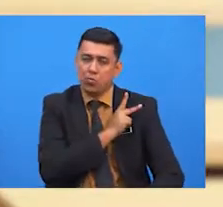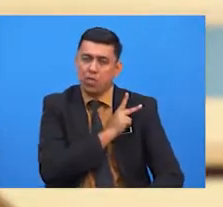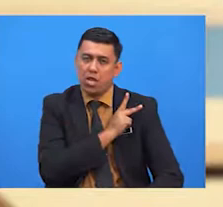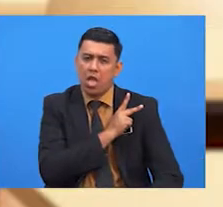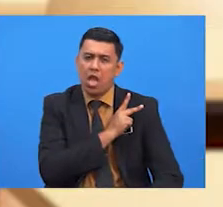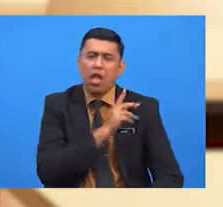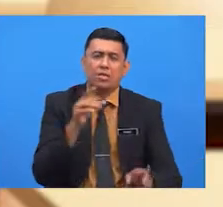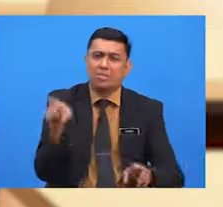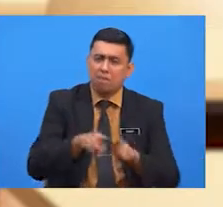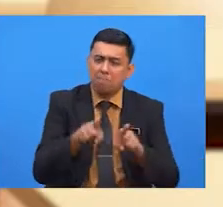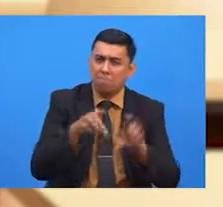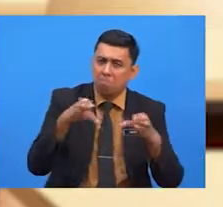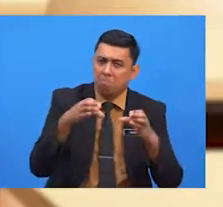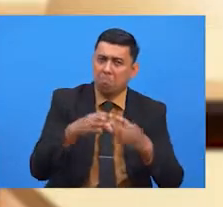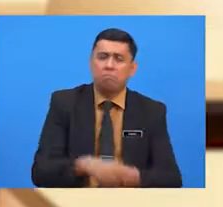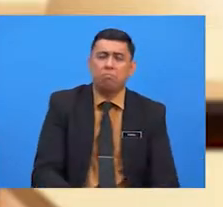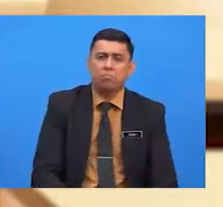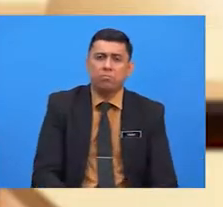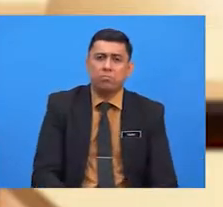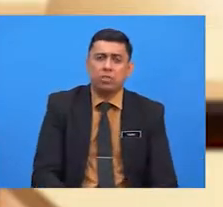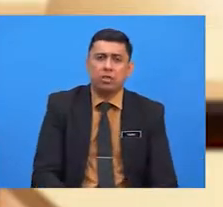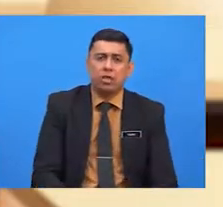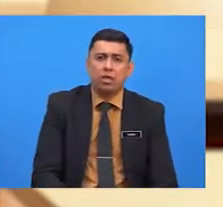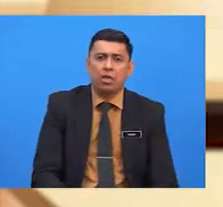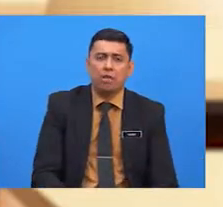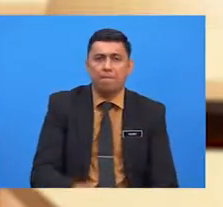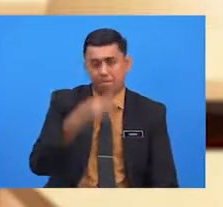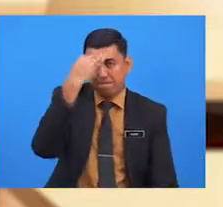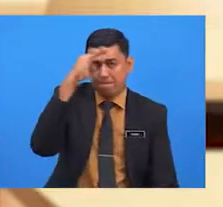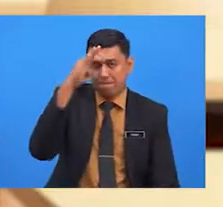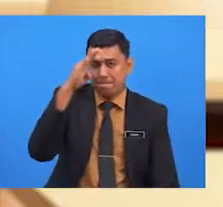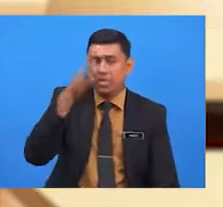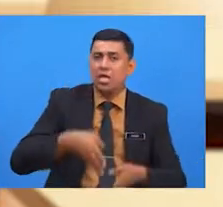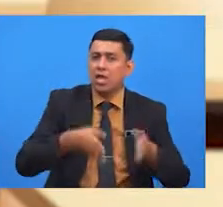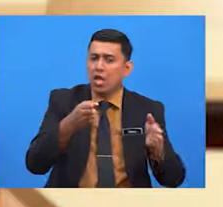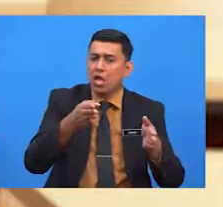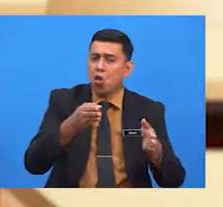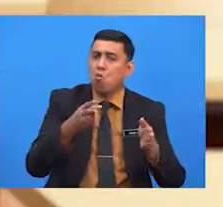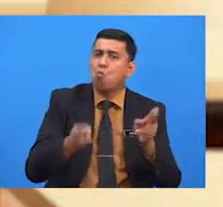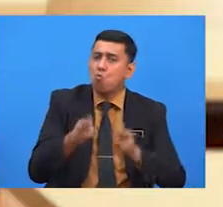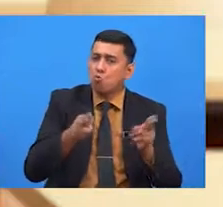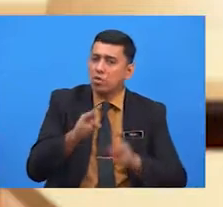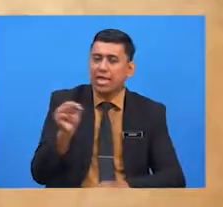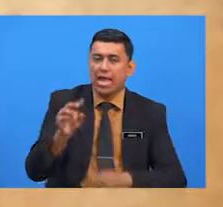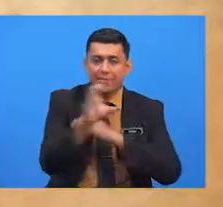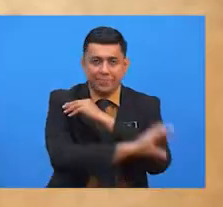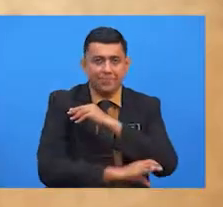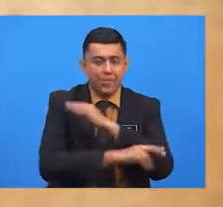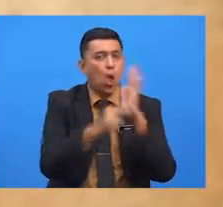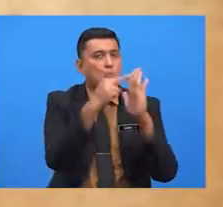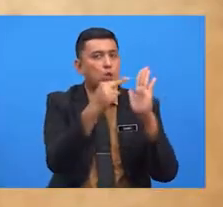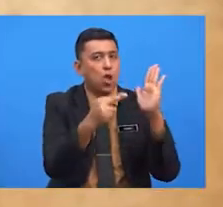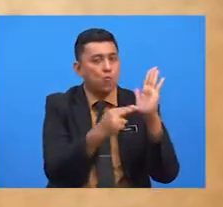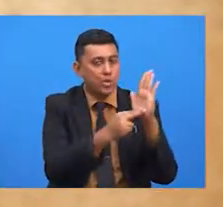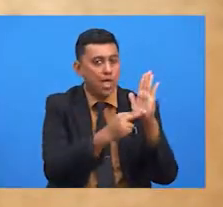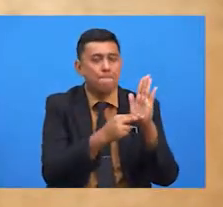diiktiraf. Bagi melincinkan urusan pentadbiran negara, undang-undang telah dibentuk.